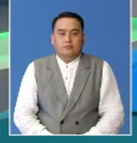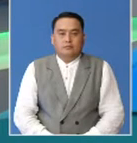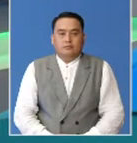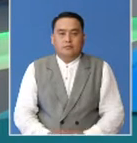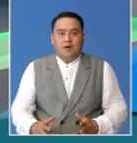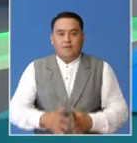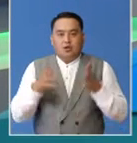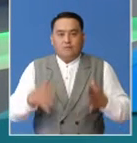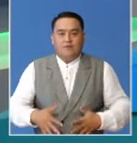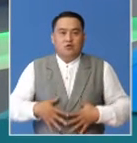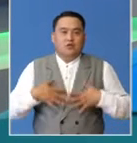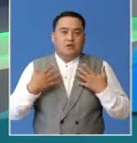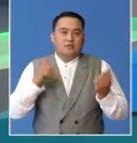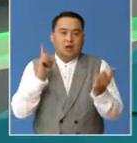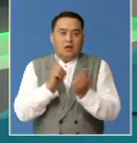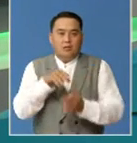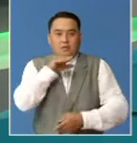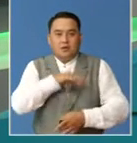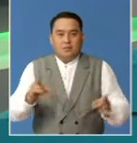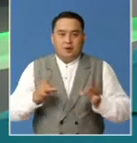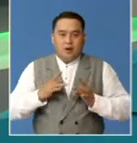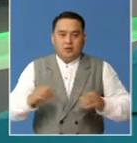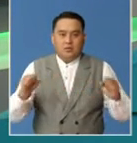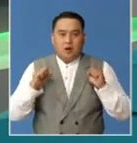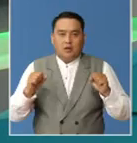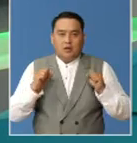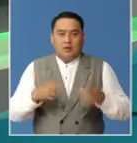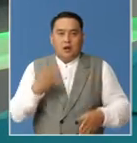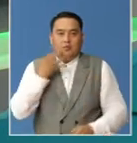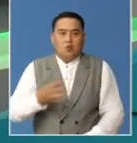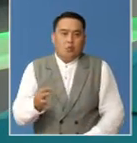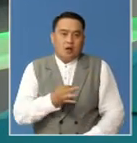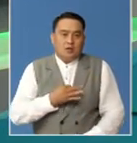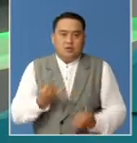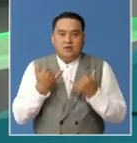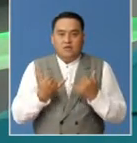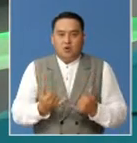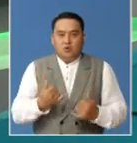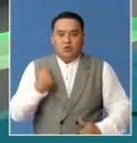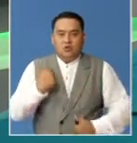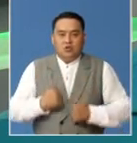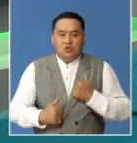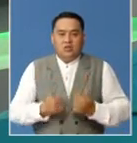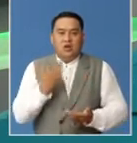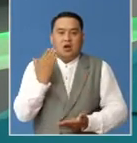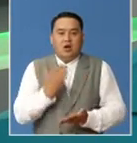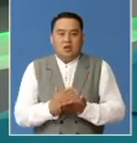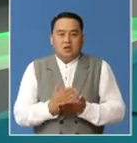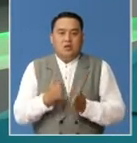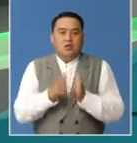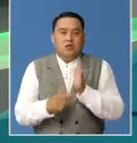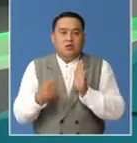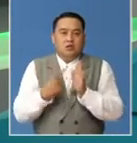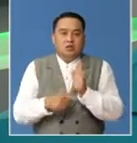С большим воодушевлением встречает свой профессиональный праздник спортивная гвардия ЖТСУ. Сегодня им есть чем гордиться. Более